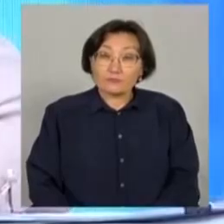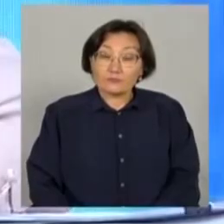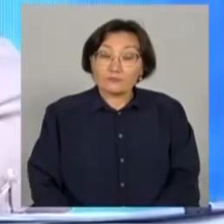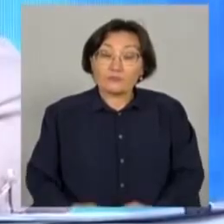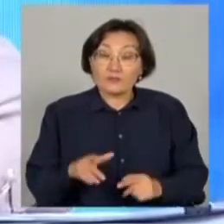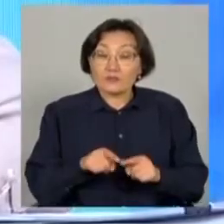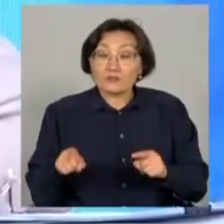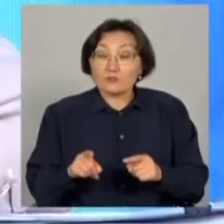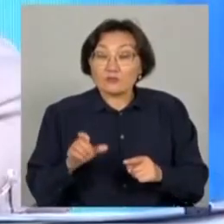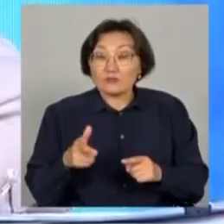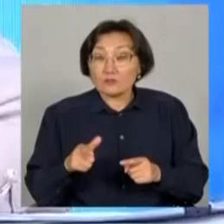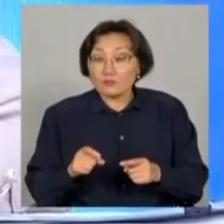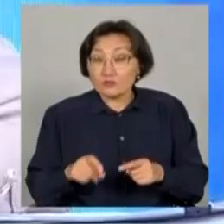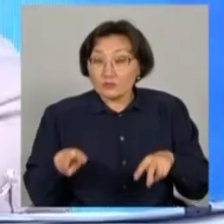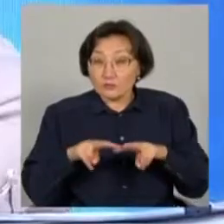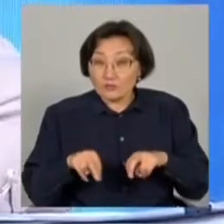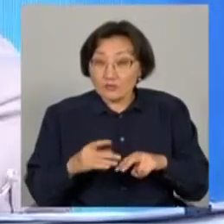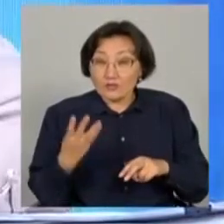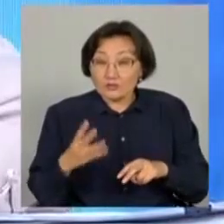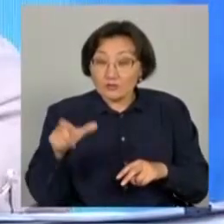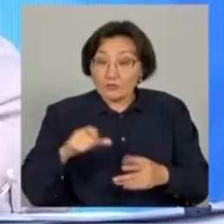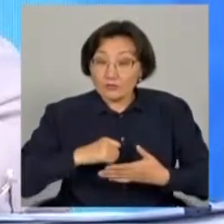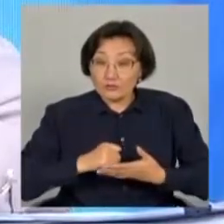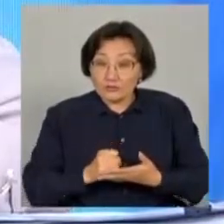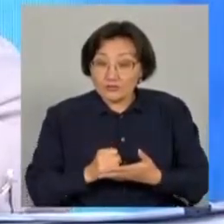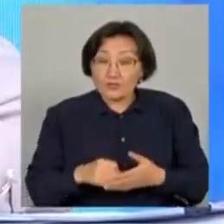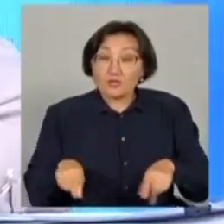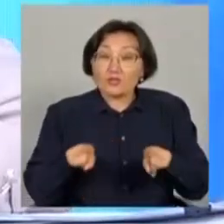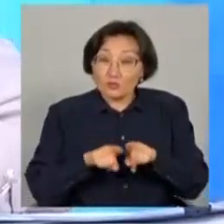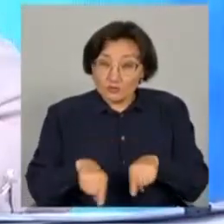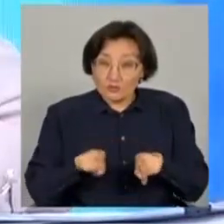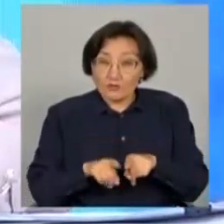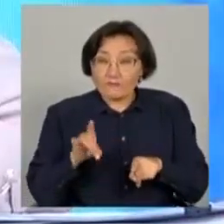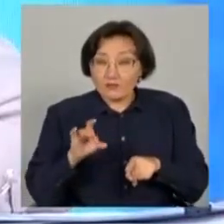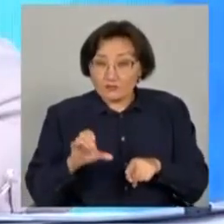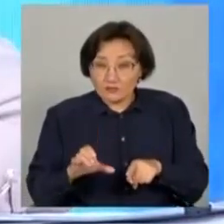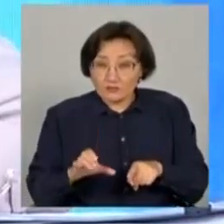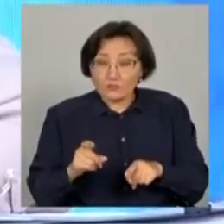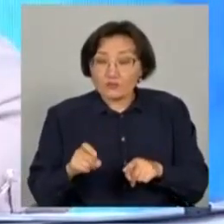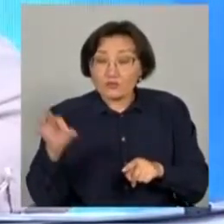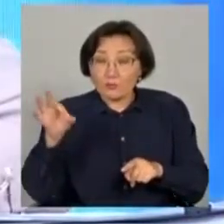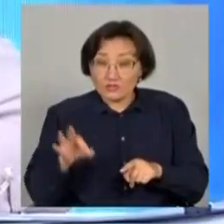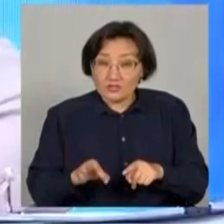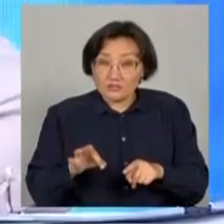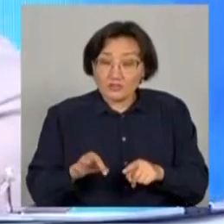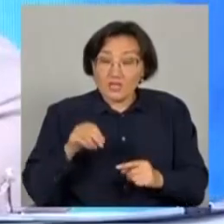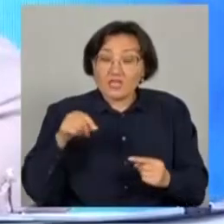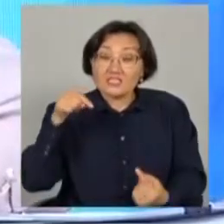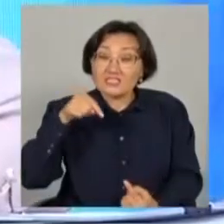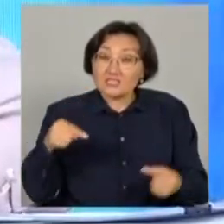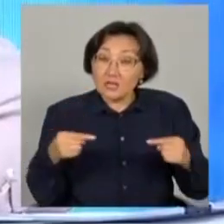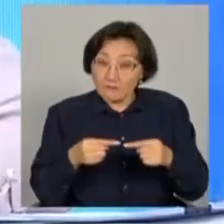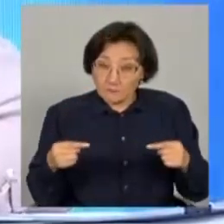В ходе генетического секвенирования всех четверых был установлен один и тот же тип вируса со 100% совпадением. То